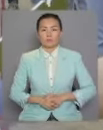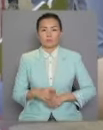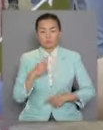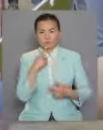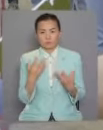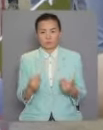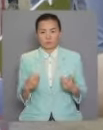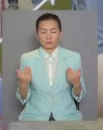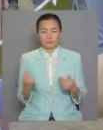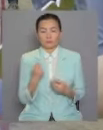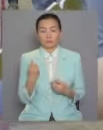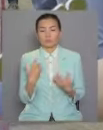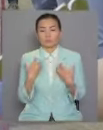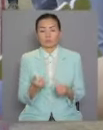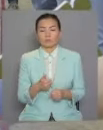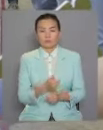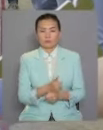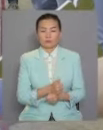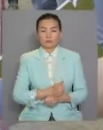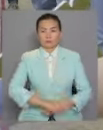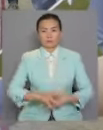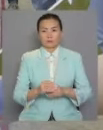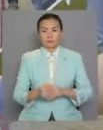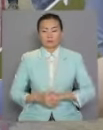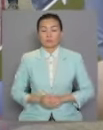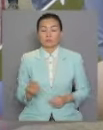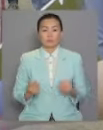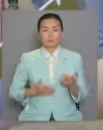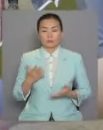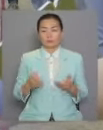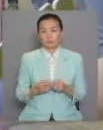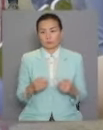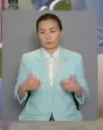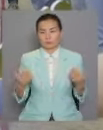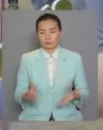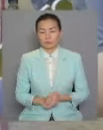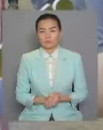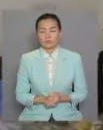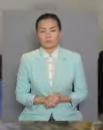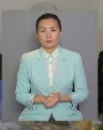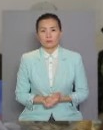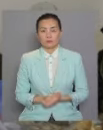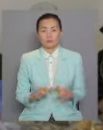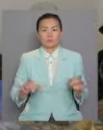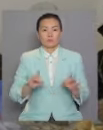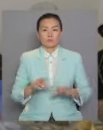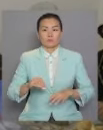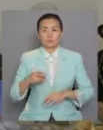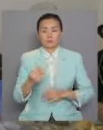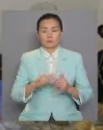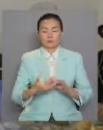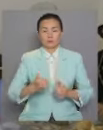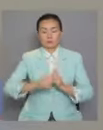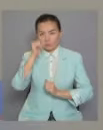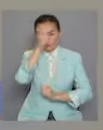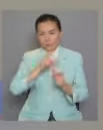берсін. Бірінші бар денсаулыққа, дендеріңіз сау болып, ойнап күліп жүре беріңдер. Айта кетейік, Таңдай ауылында әр